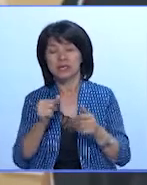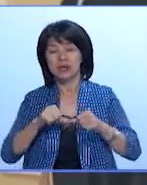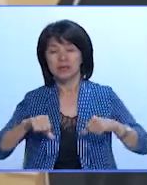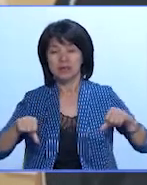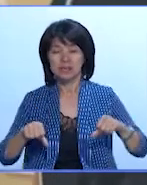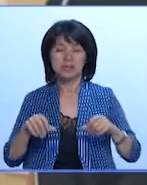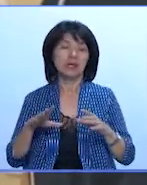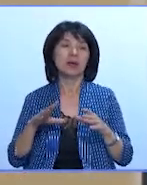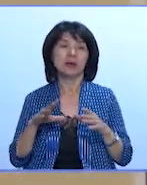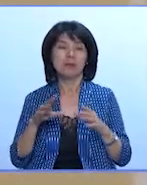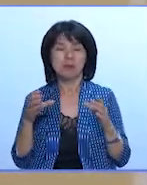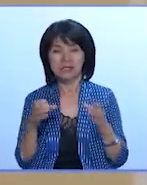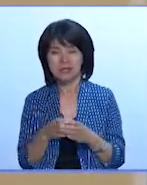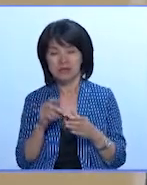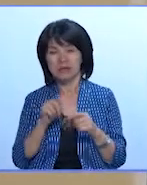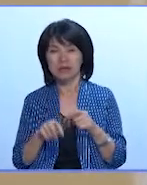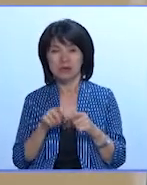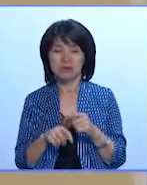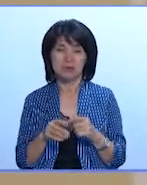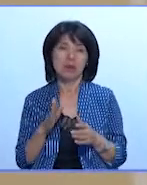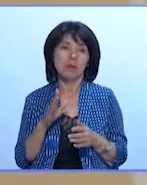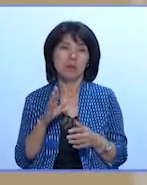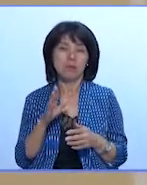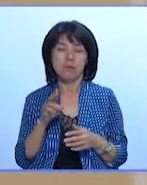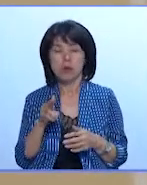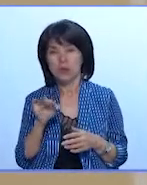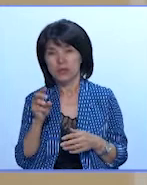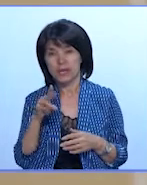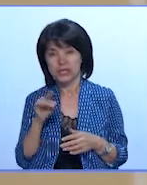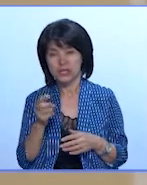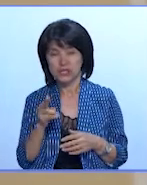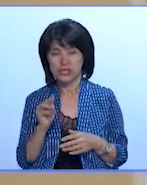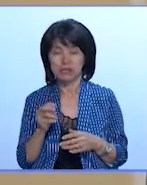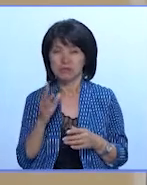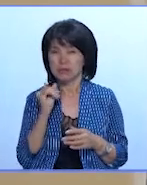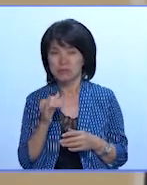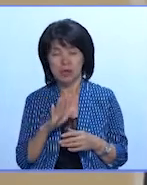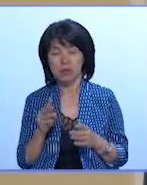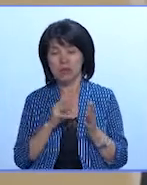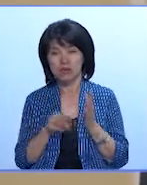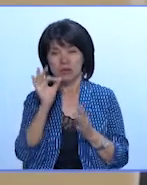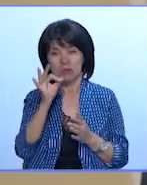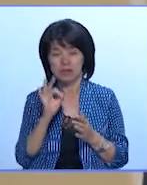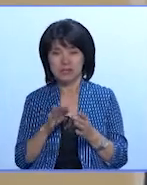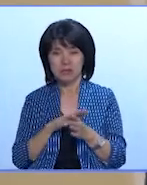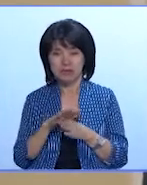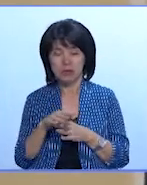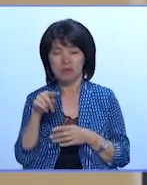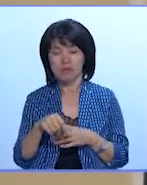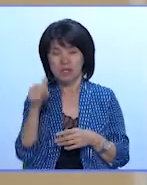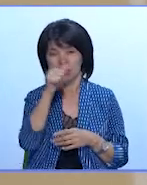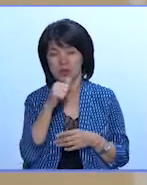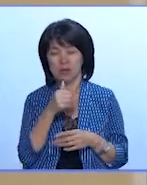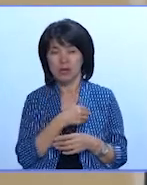контроля подрядчик принципе неплохое они уже большую часть работ выполнили и даже хотят в этом году просят чтобы